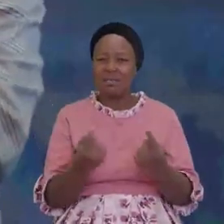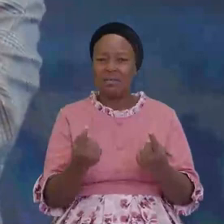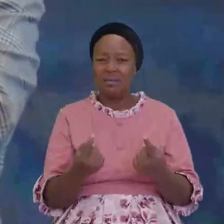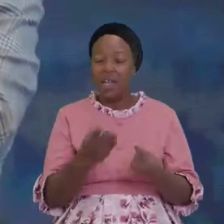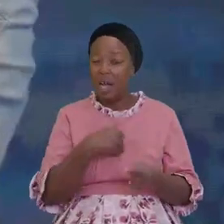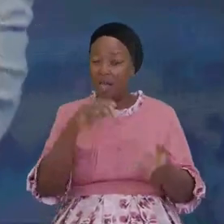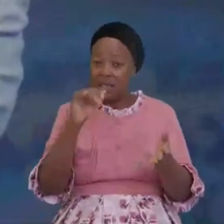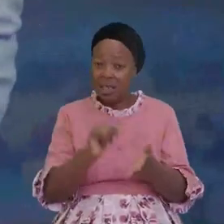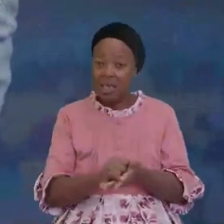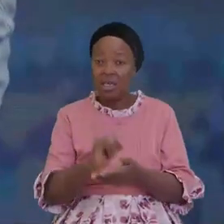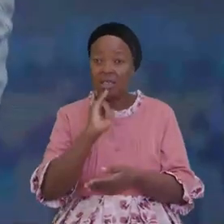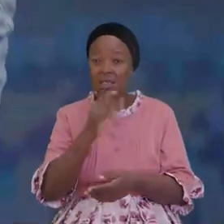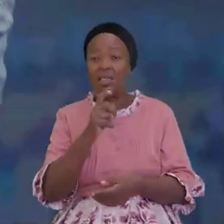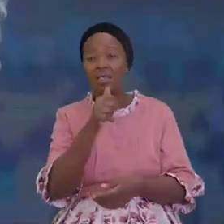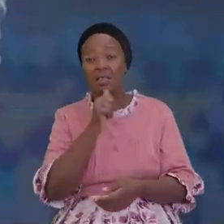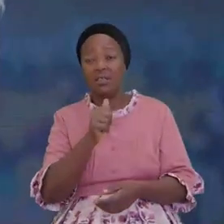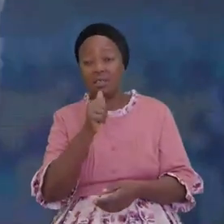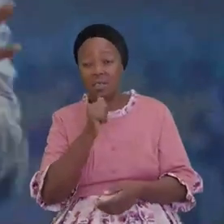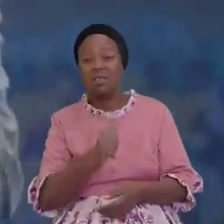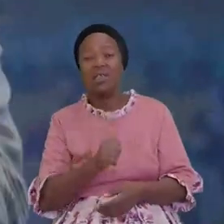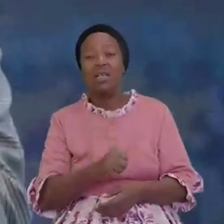Ça, c'est un péché présomptueux.